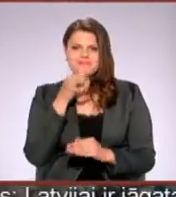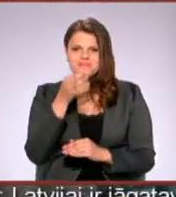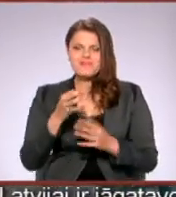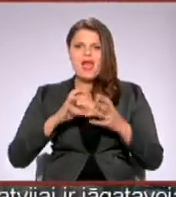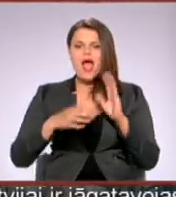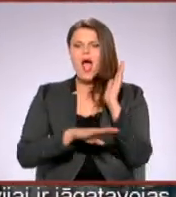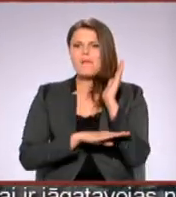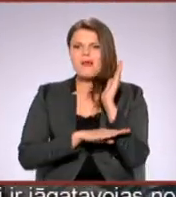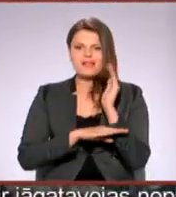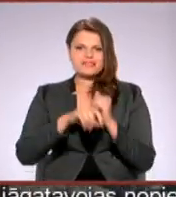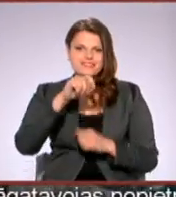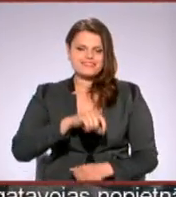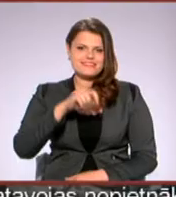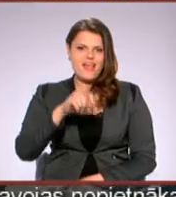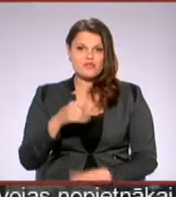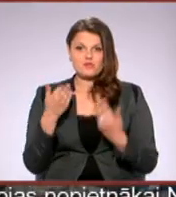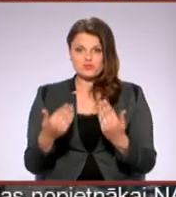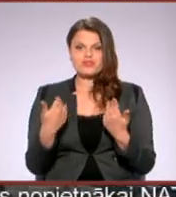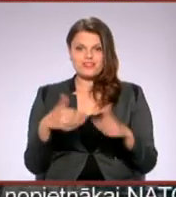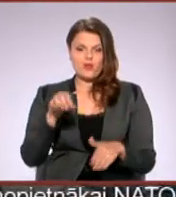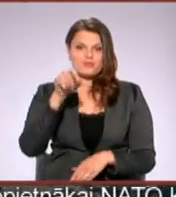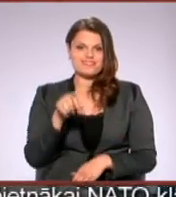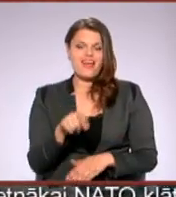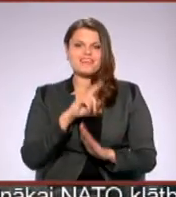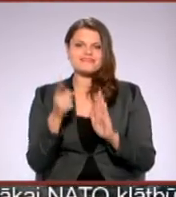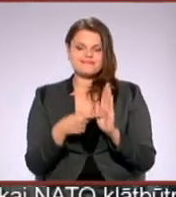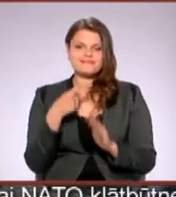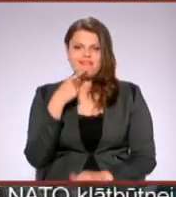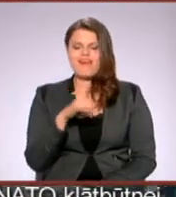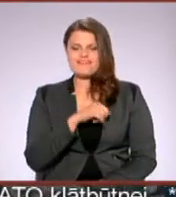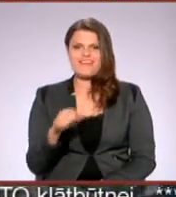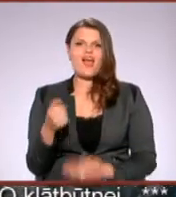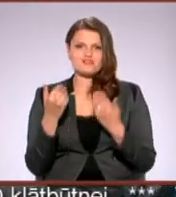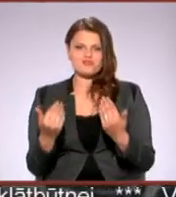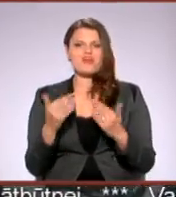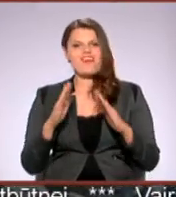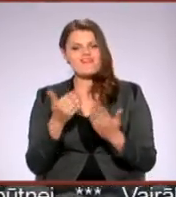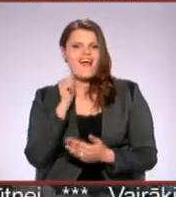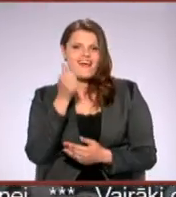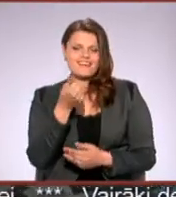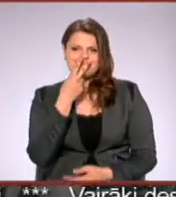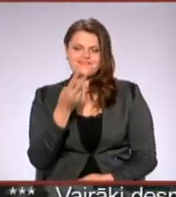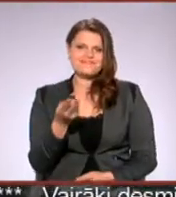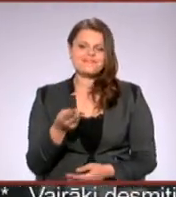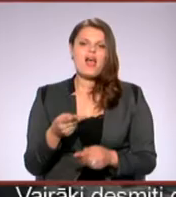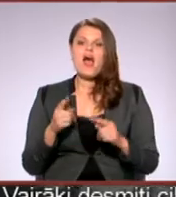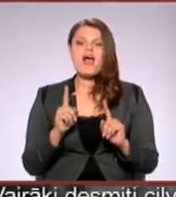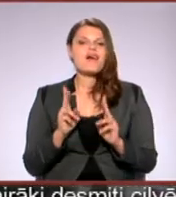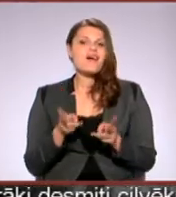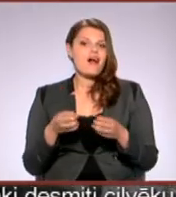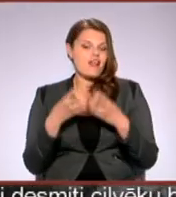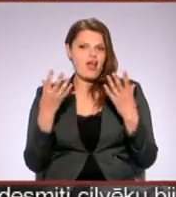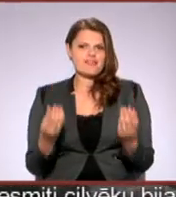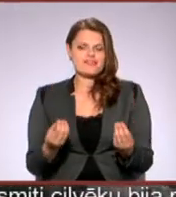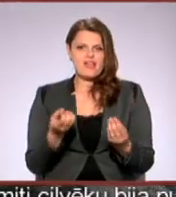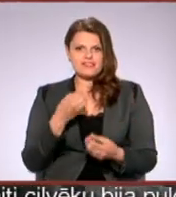Ābelītes stādiņus. Jau šodien stādīsim? Jā, šodien vai rīt. Nu un kā tad lieldienas? Tad